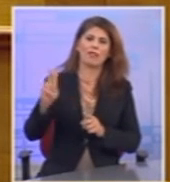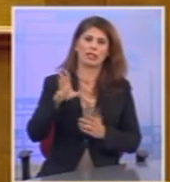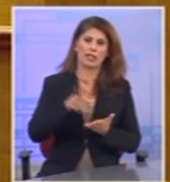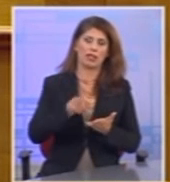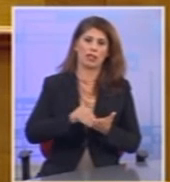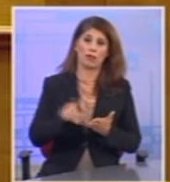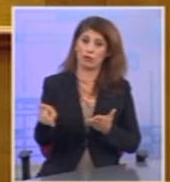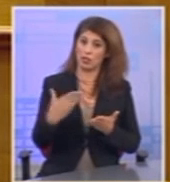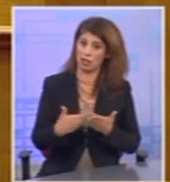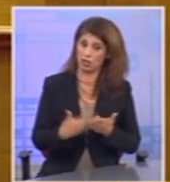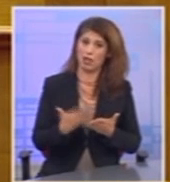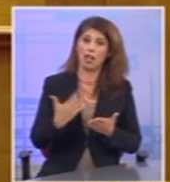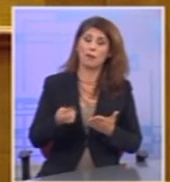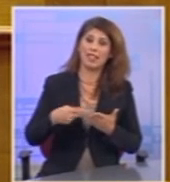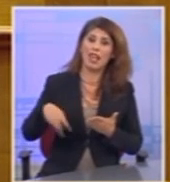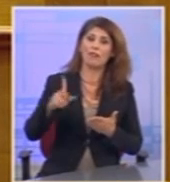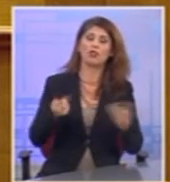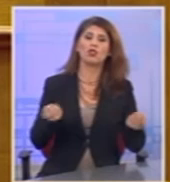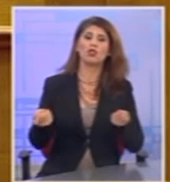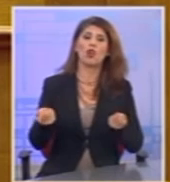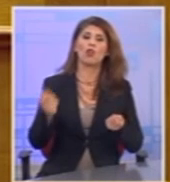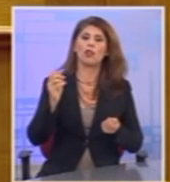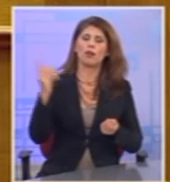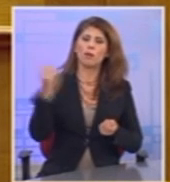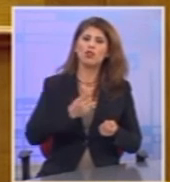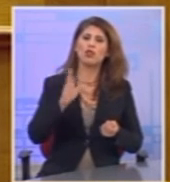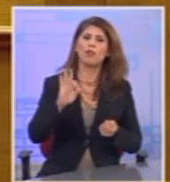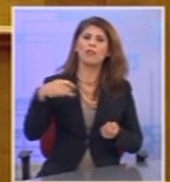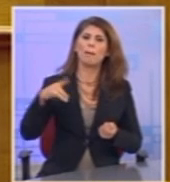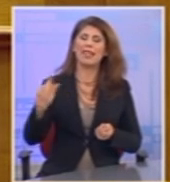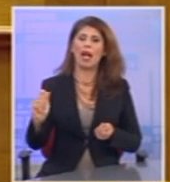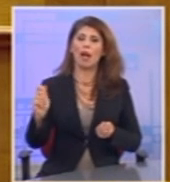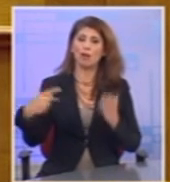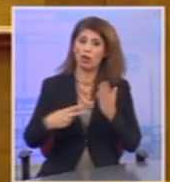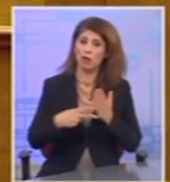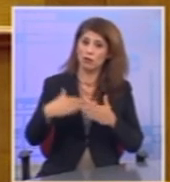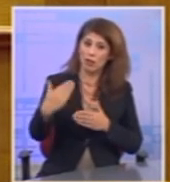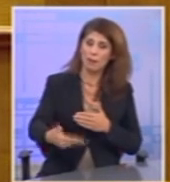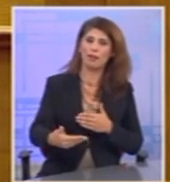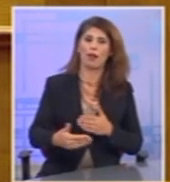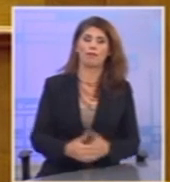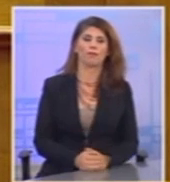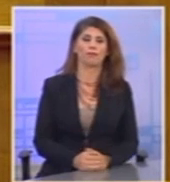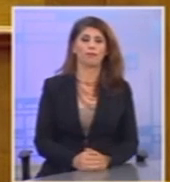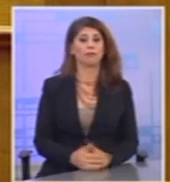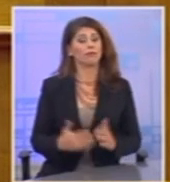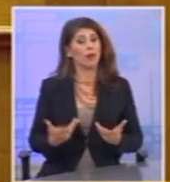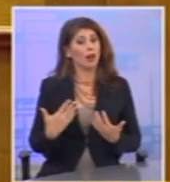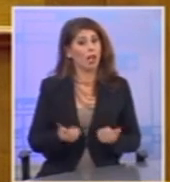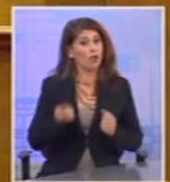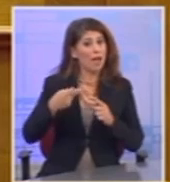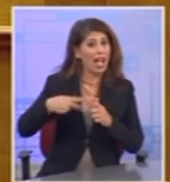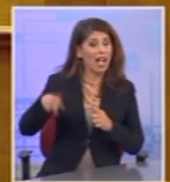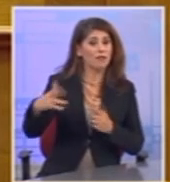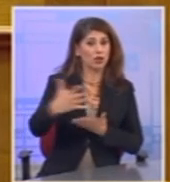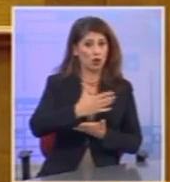σας. Είχαμε και αύξηση των συντελεστών του ΦΠΑ από τον Αύγουστο και μετά. Αντί λοιπόν να έχουμε κάποια αύξηση